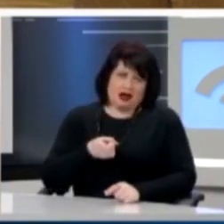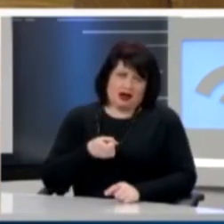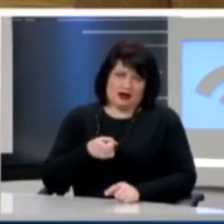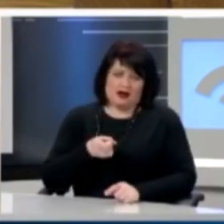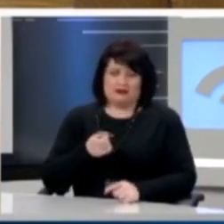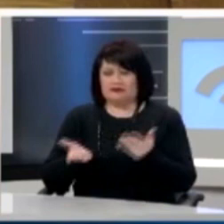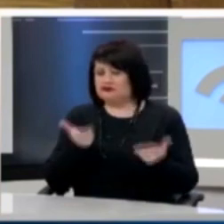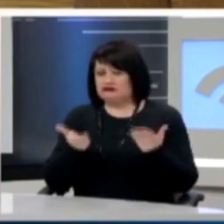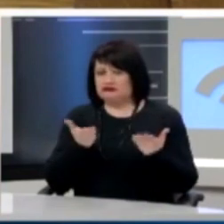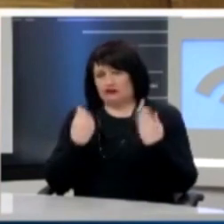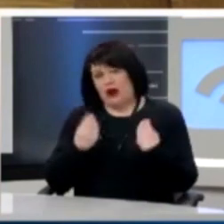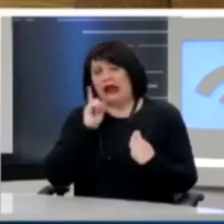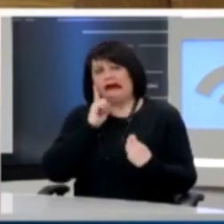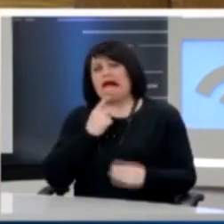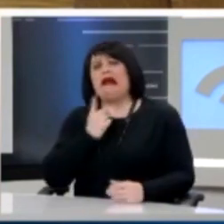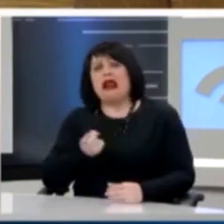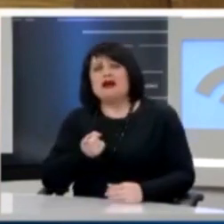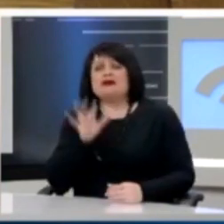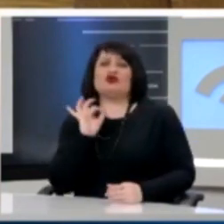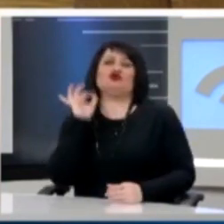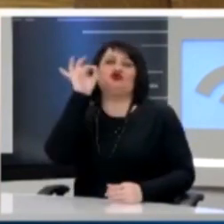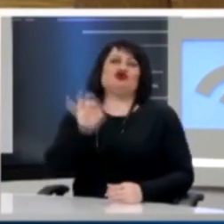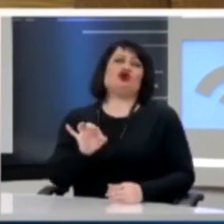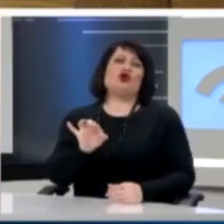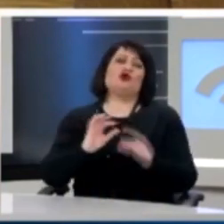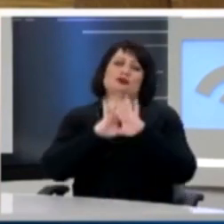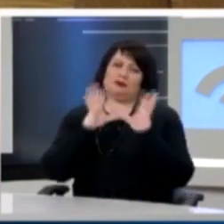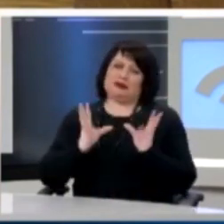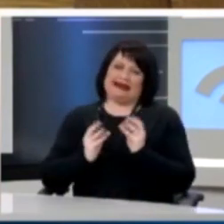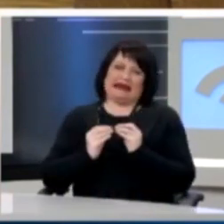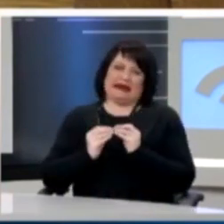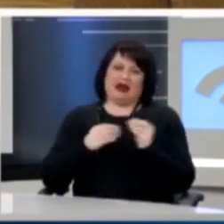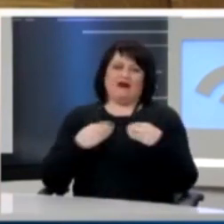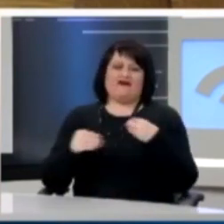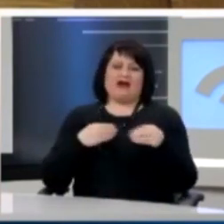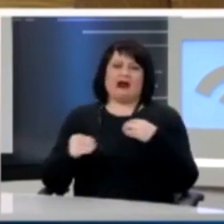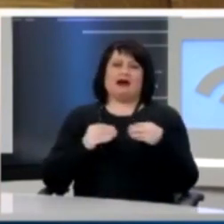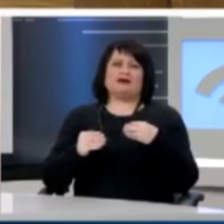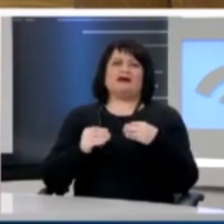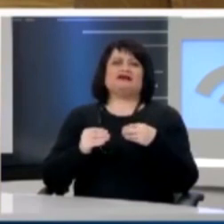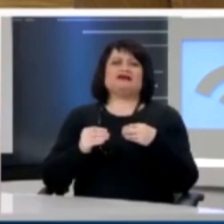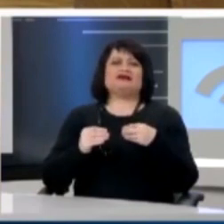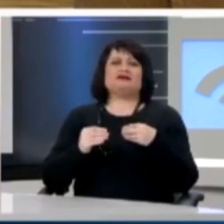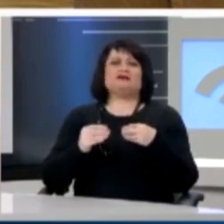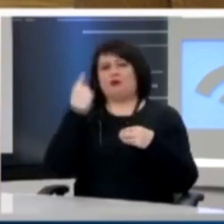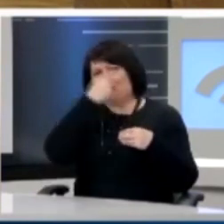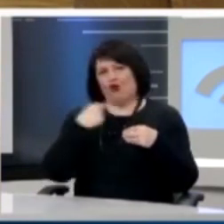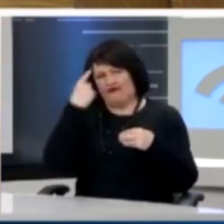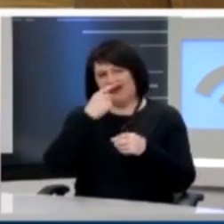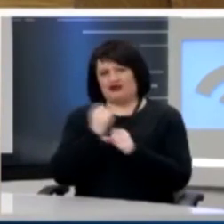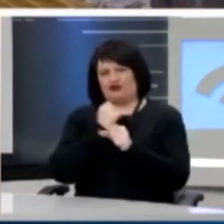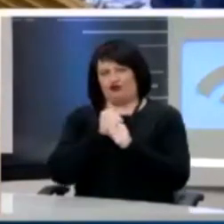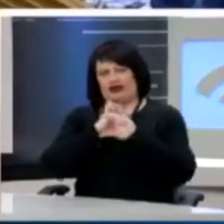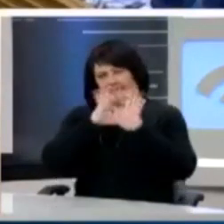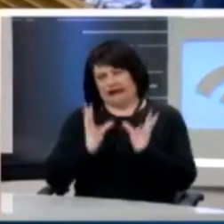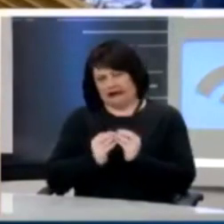ανάμεσα σε άντρες και γυναίκες, υπηρετούν το στόχο της γενίκευσης των ευέλικτων μορφών απασχόλησης στο σύνολο του